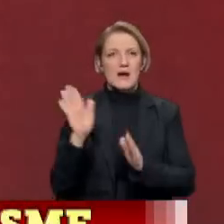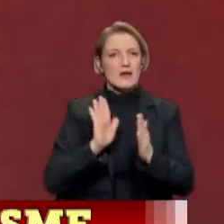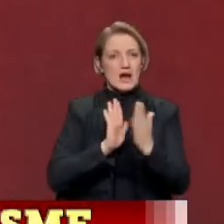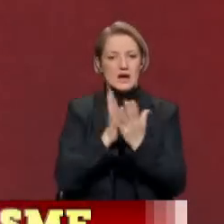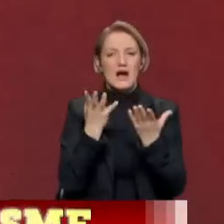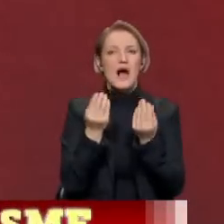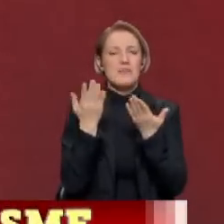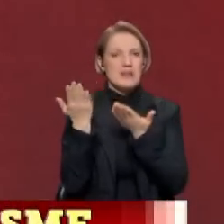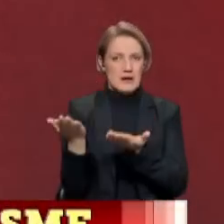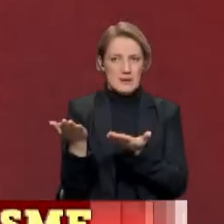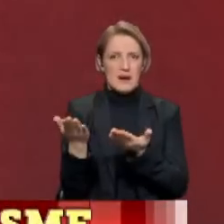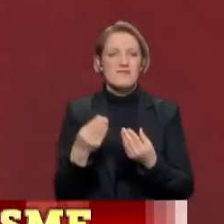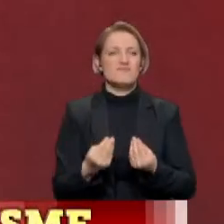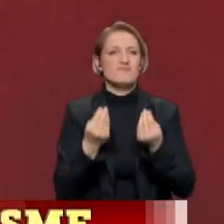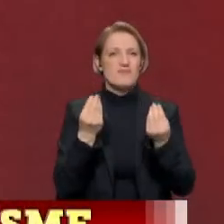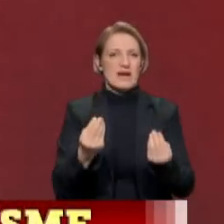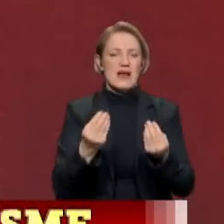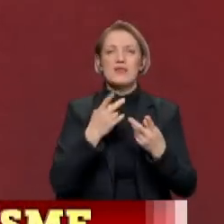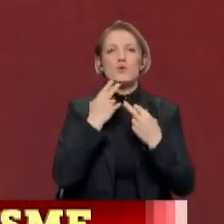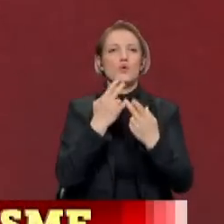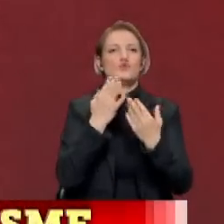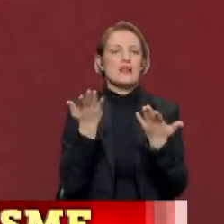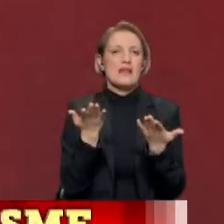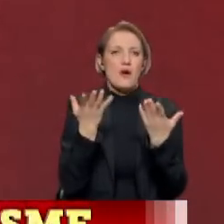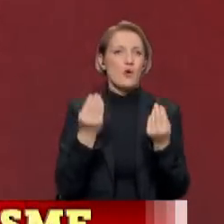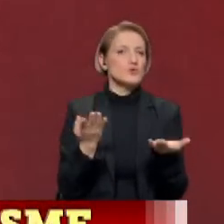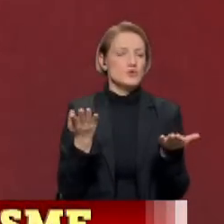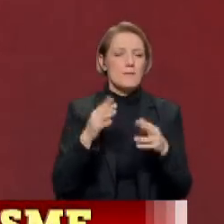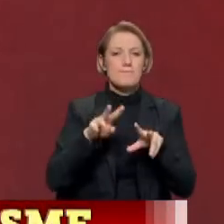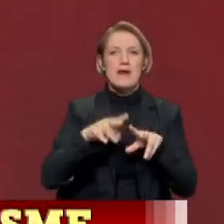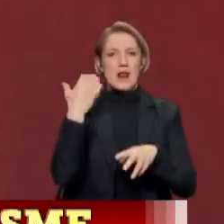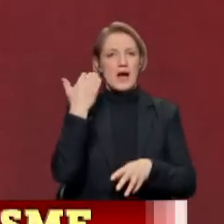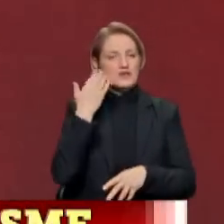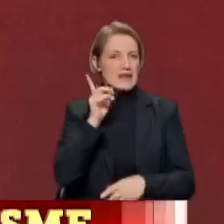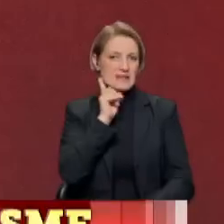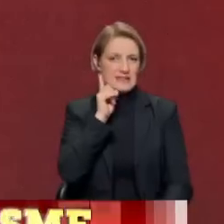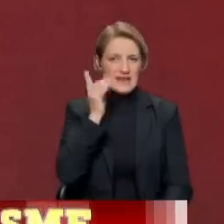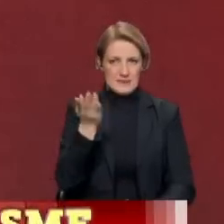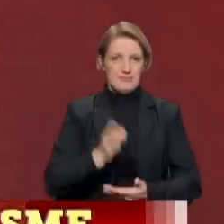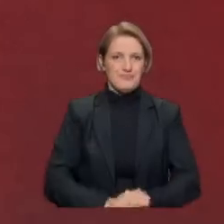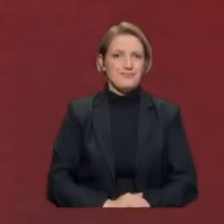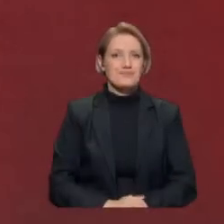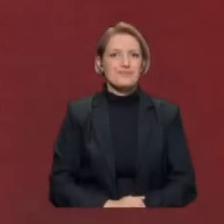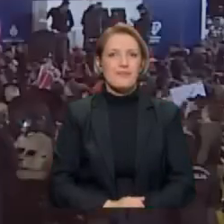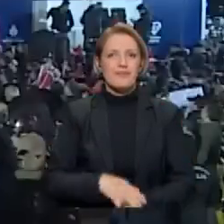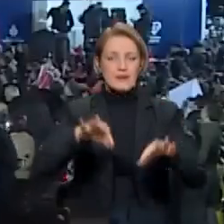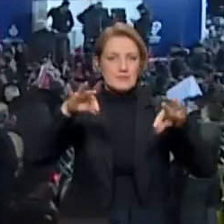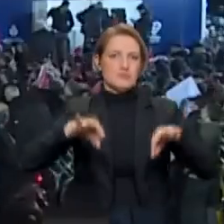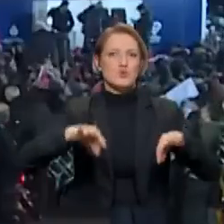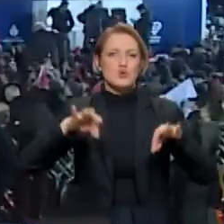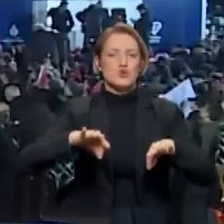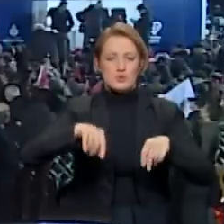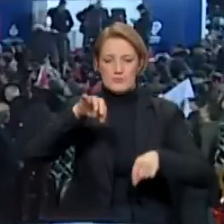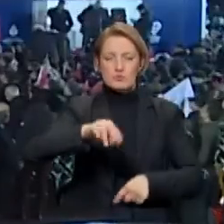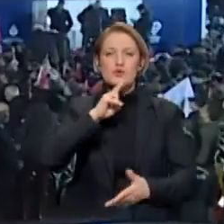toplanan kalabalığa. Verilen mesajlar ne oldu peki Akşener tarafından, dinleyelim. Bugün